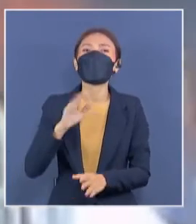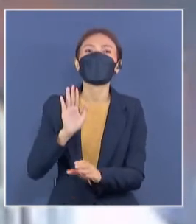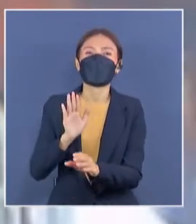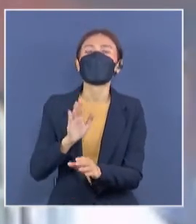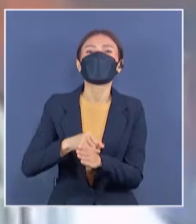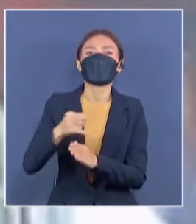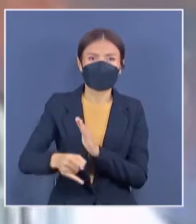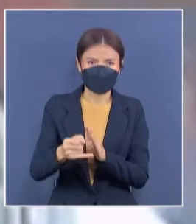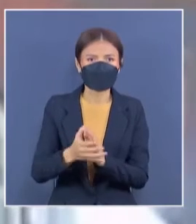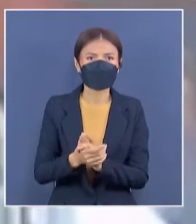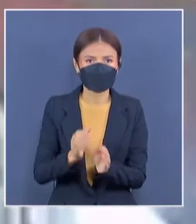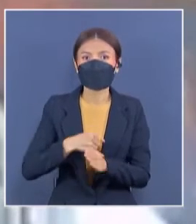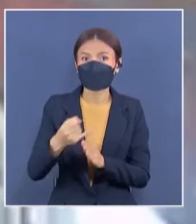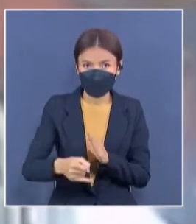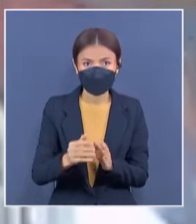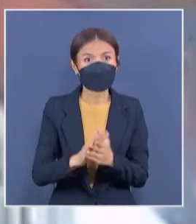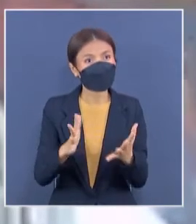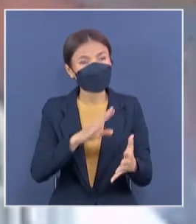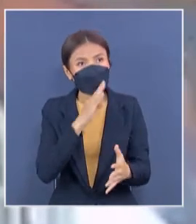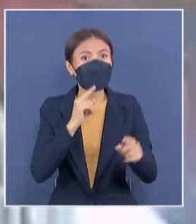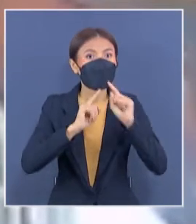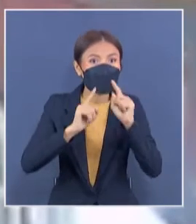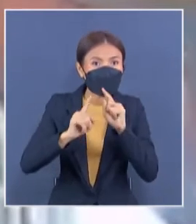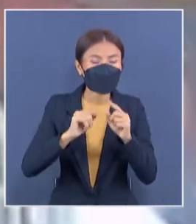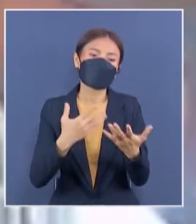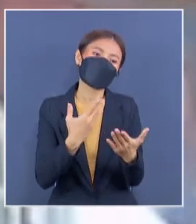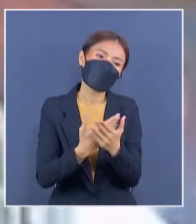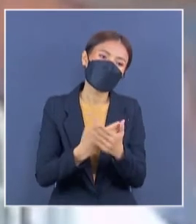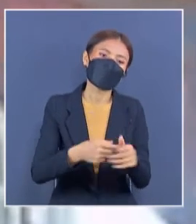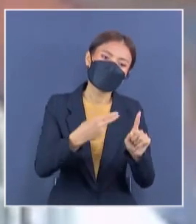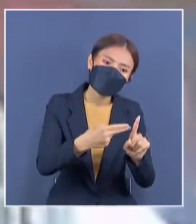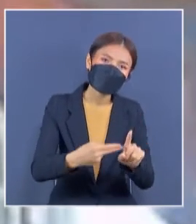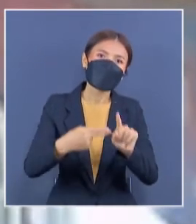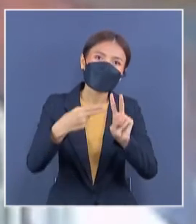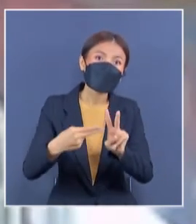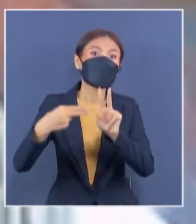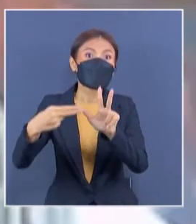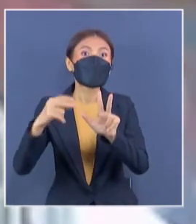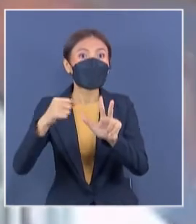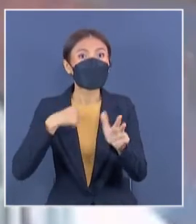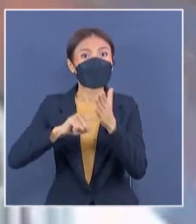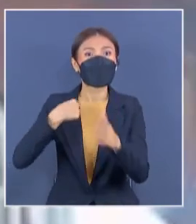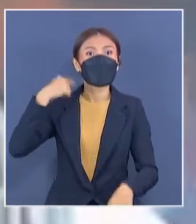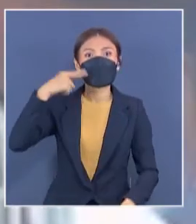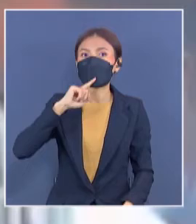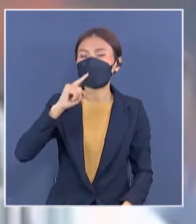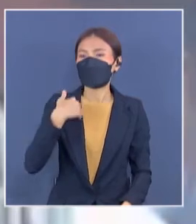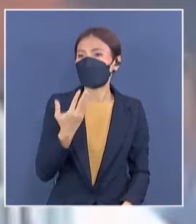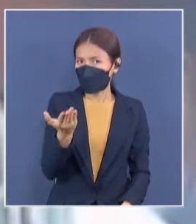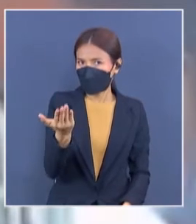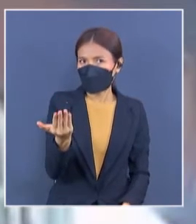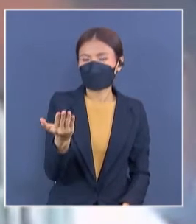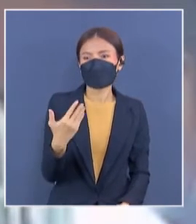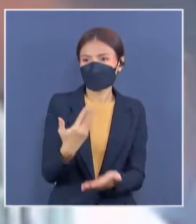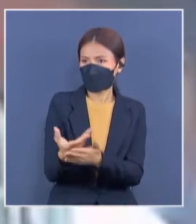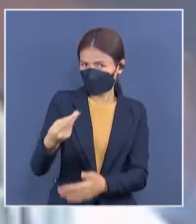งไกล่เกลี่ยกันนะครับมีตั้งแต่ระดับ 10,000 20,000 30,000 มีการเรียกร้องมา 30,000 สุดท้ายมีการขอต่อรองเหลือ 20,000 ได้